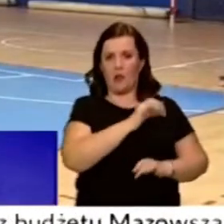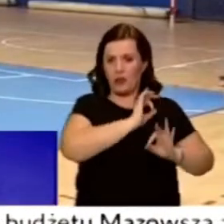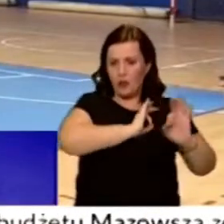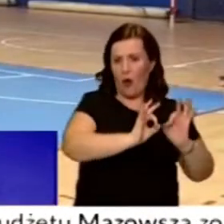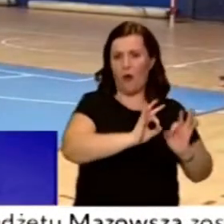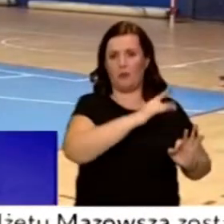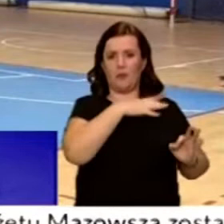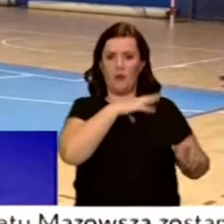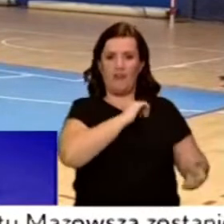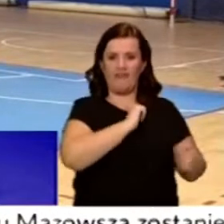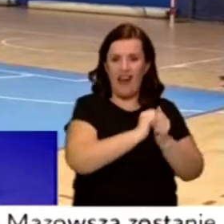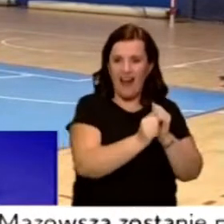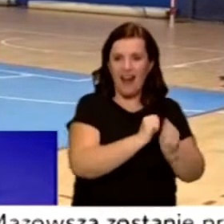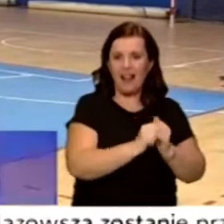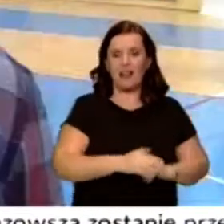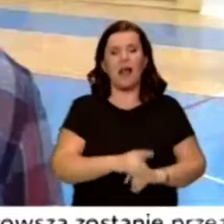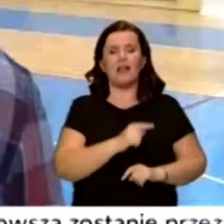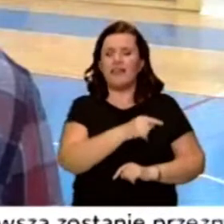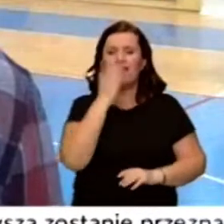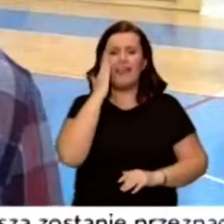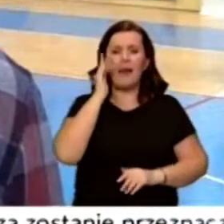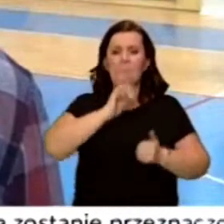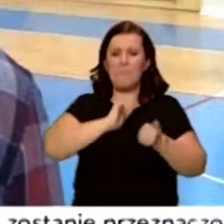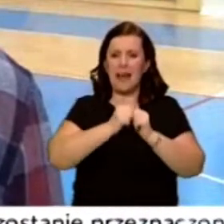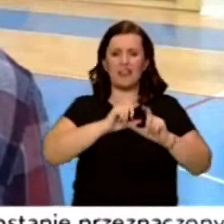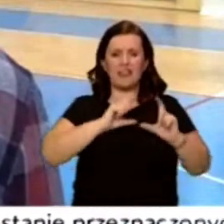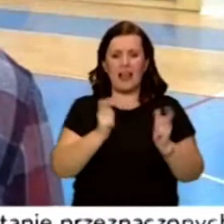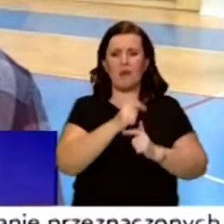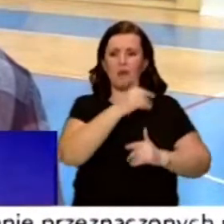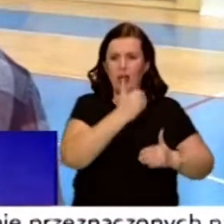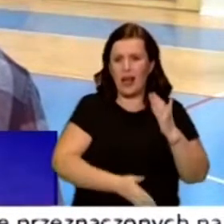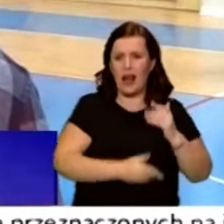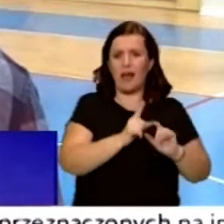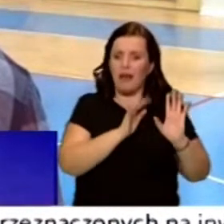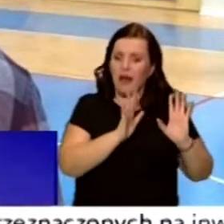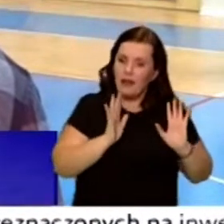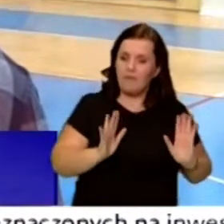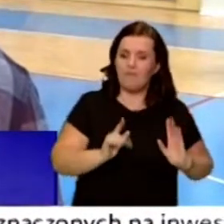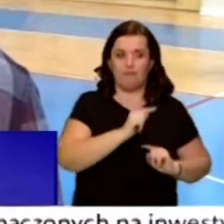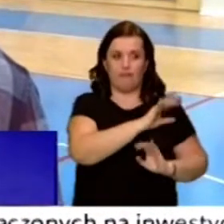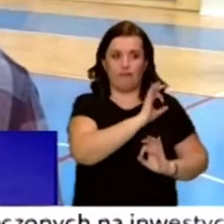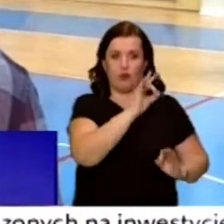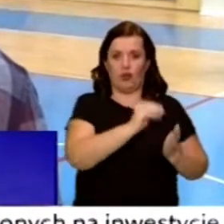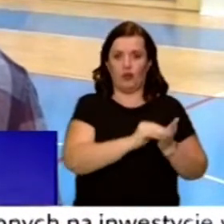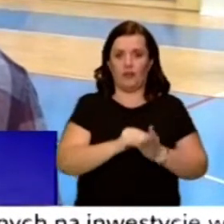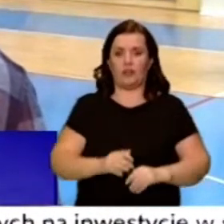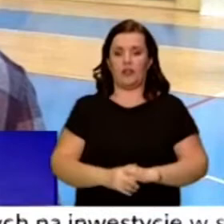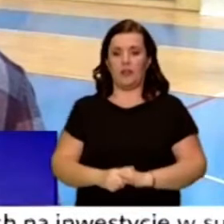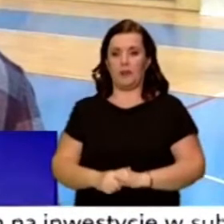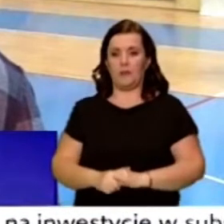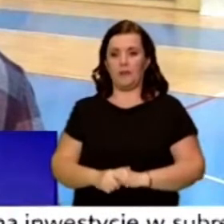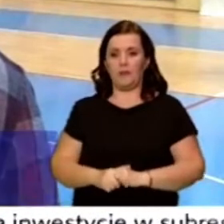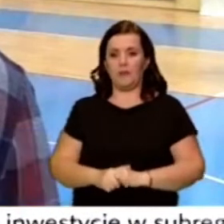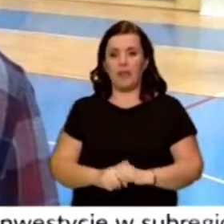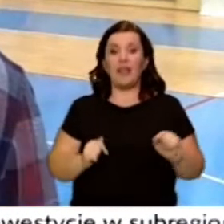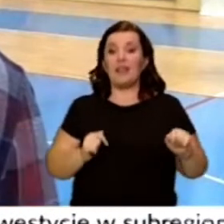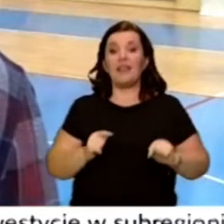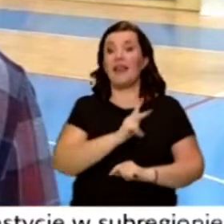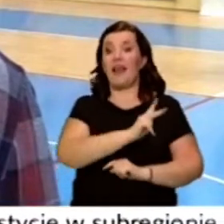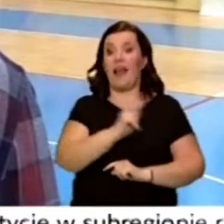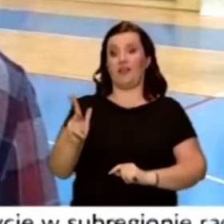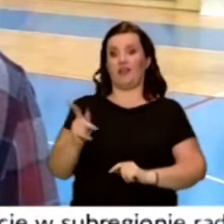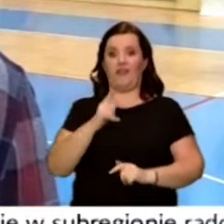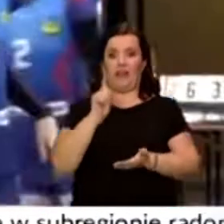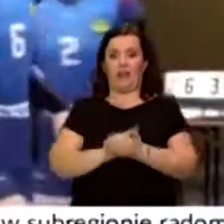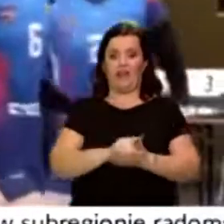przegrany mecz dużo da nam na przyszłość. Z liderem nie każdy wygrywa, mimo że być może troszkę osłabiony, ale mimo wszystko dla nas dwa punkty